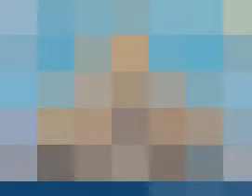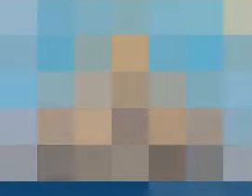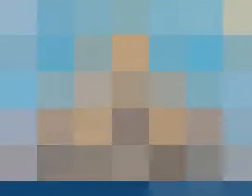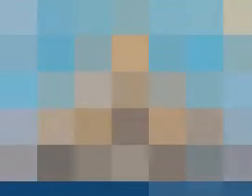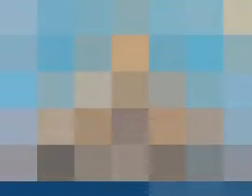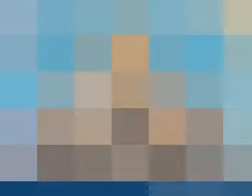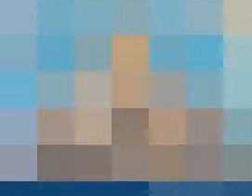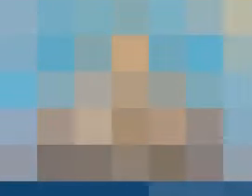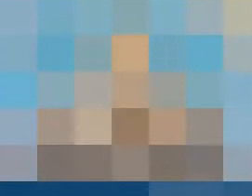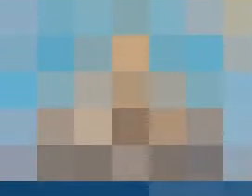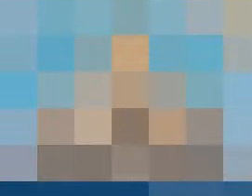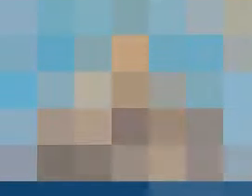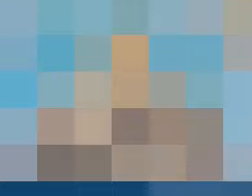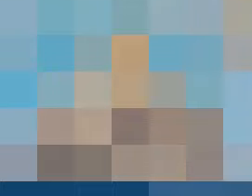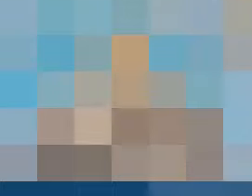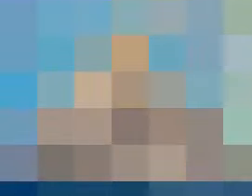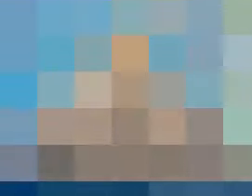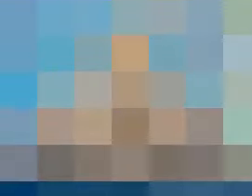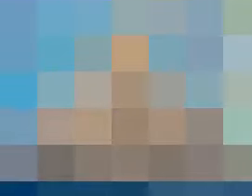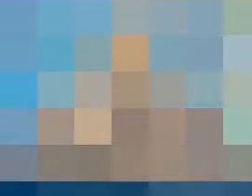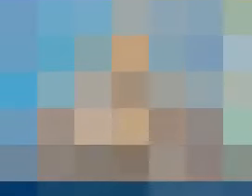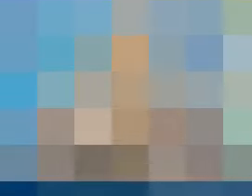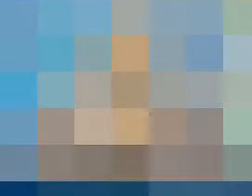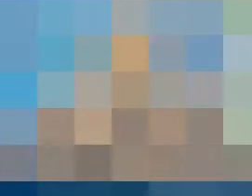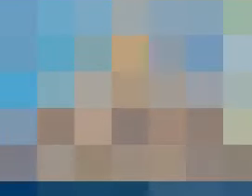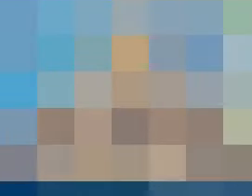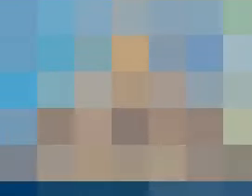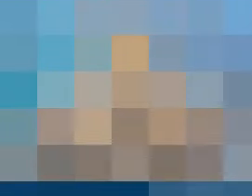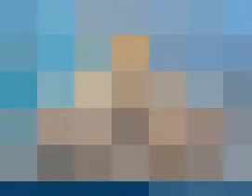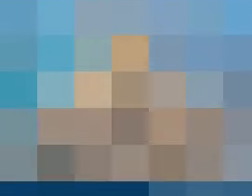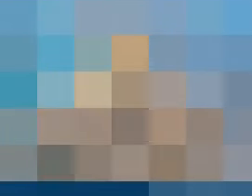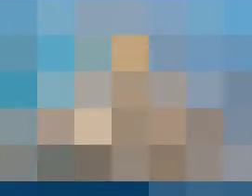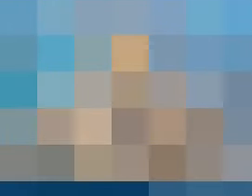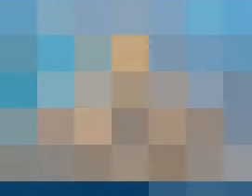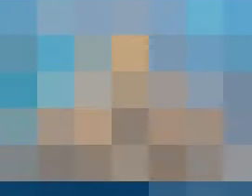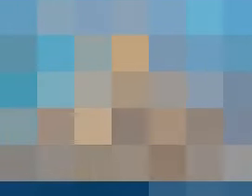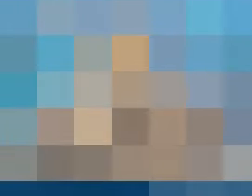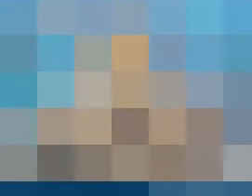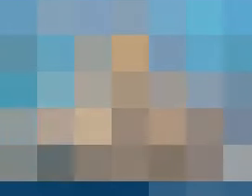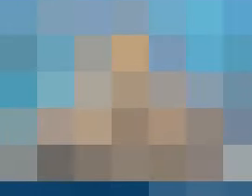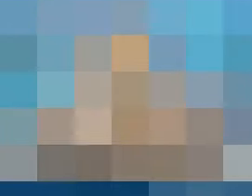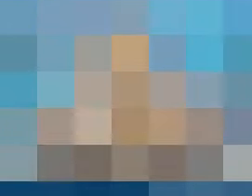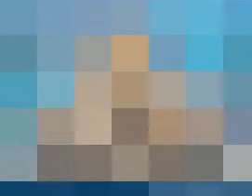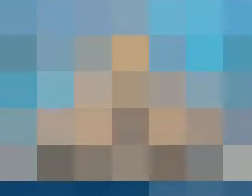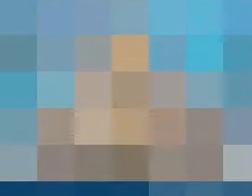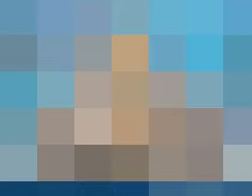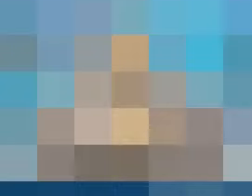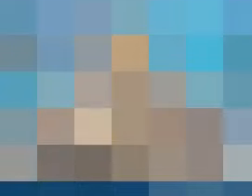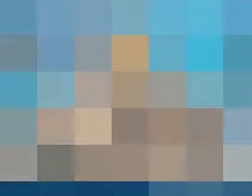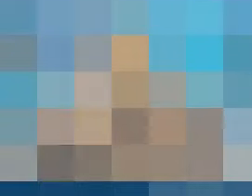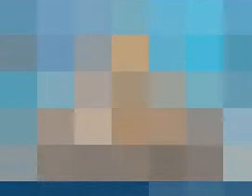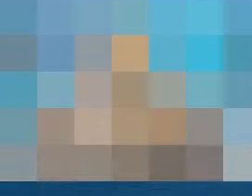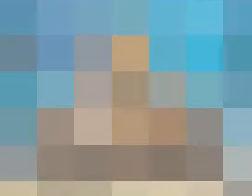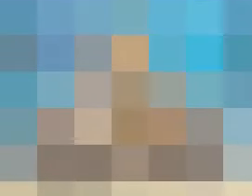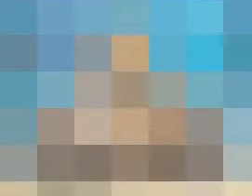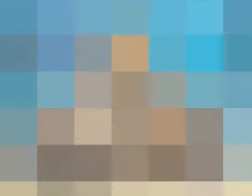وأشارت الجمعية إلى أن قوات الاحتلال تقوم بأعمال تجريف واسعة في محيطه مضيفة أن جميع طواقمها تحت الخطر